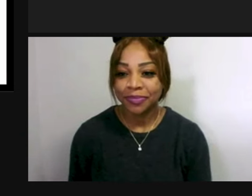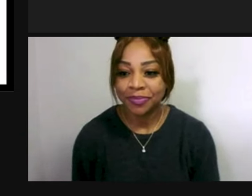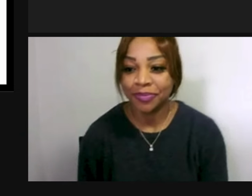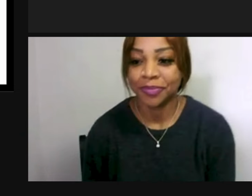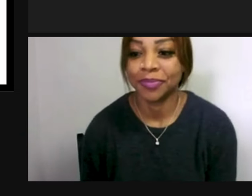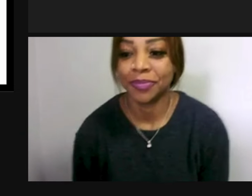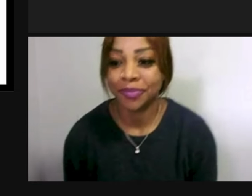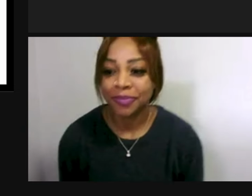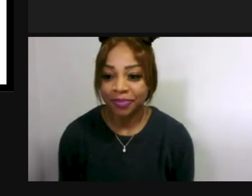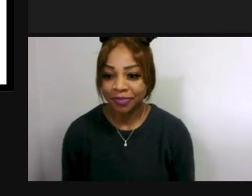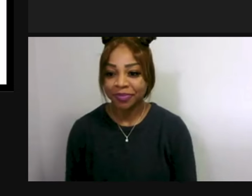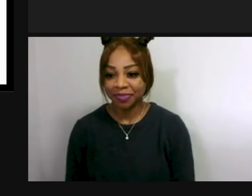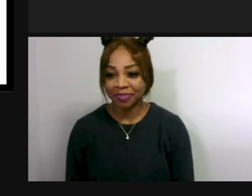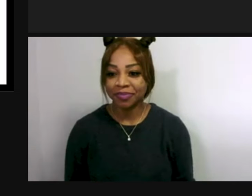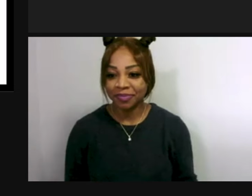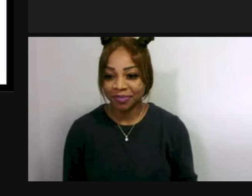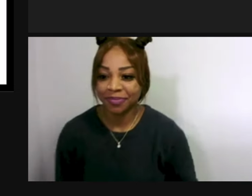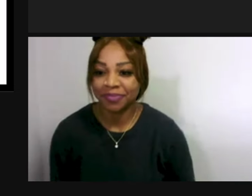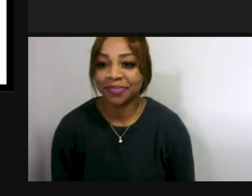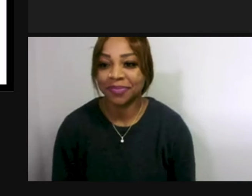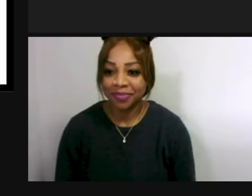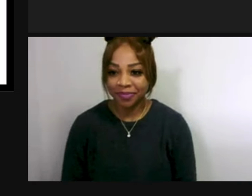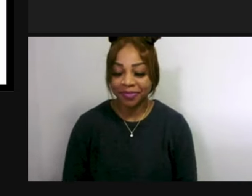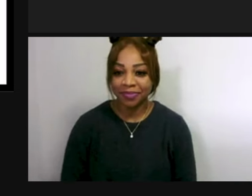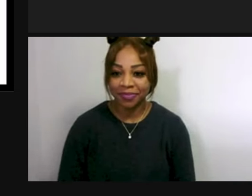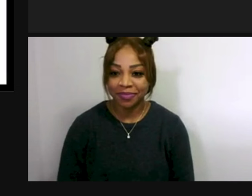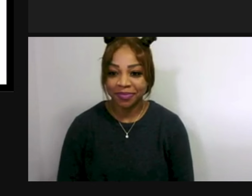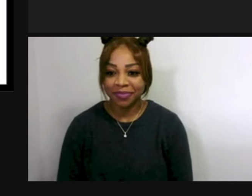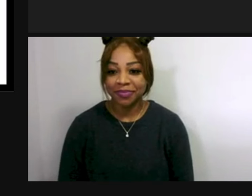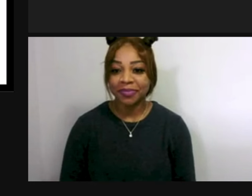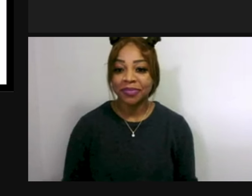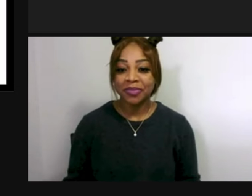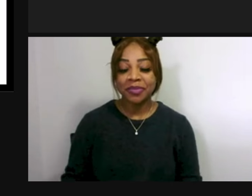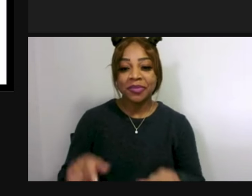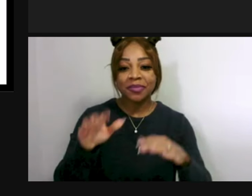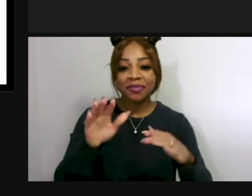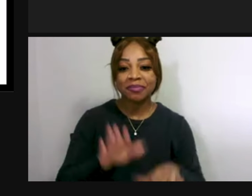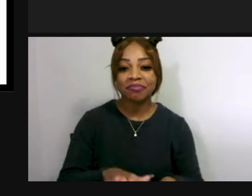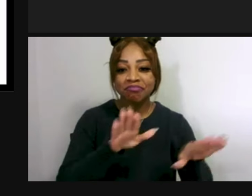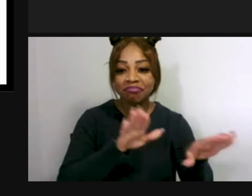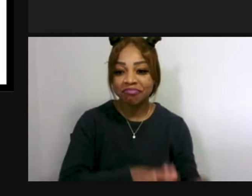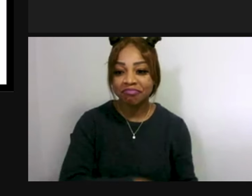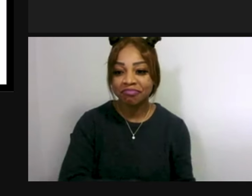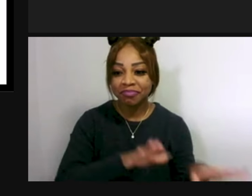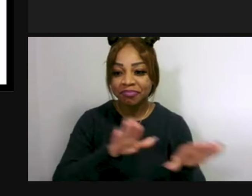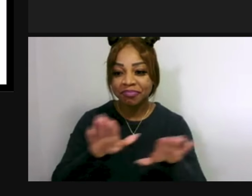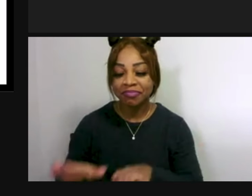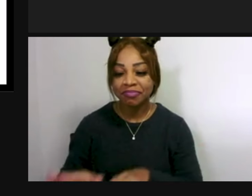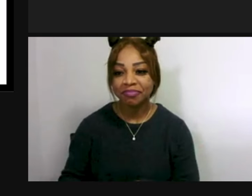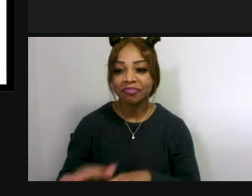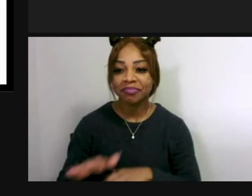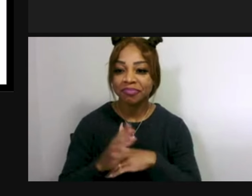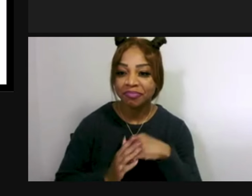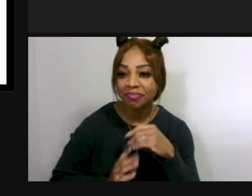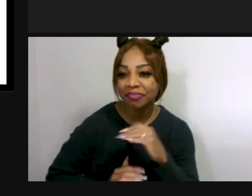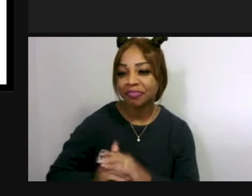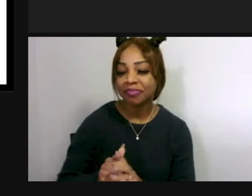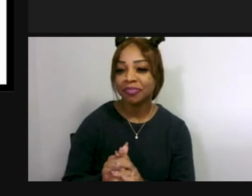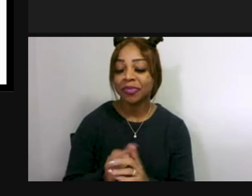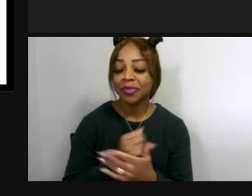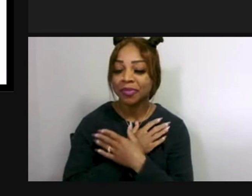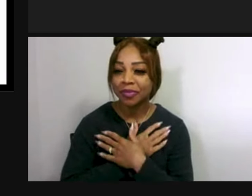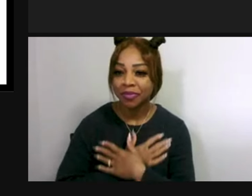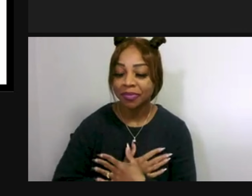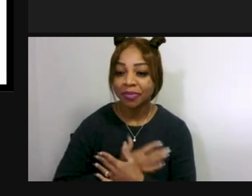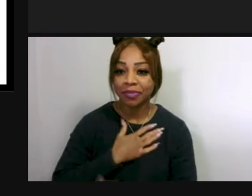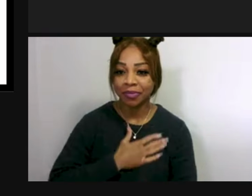Si vous prenez un moment pour vous installer, pour vous mettre confortable, donc